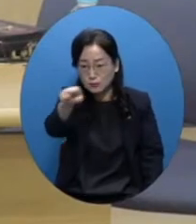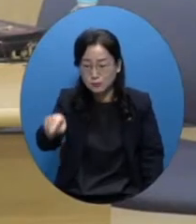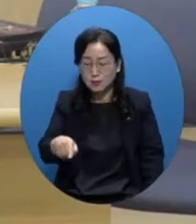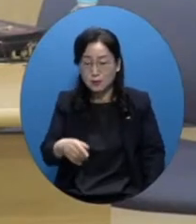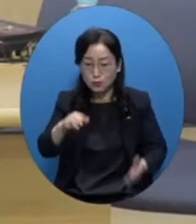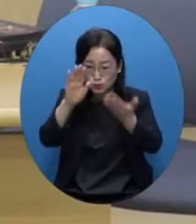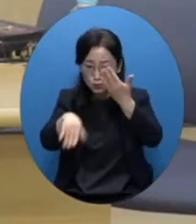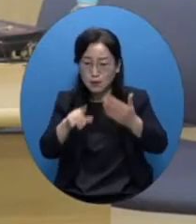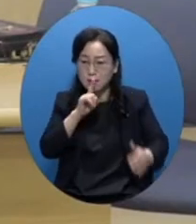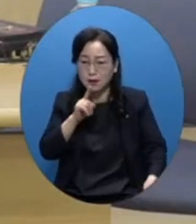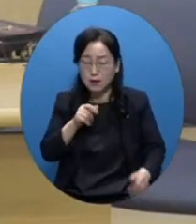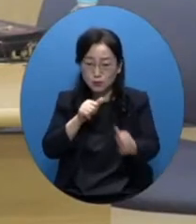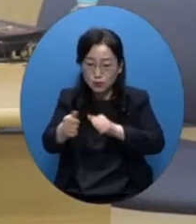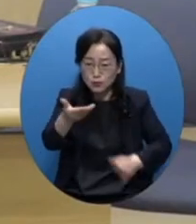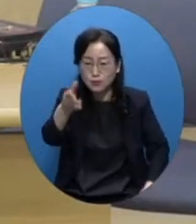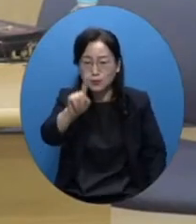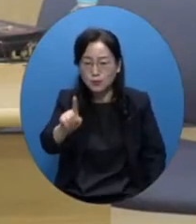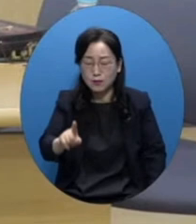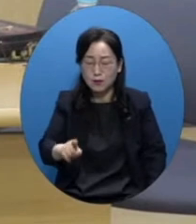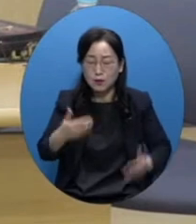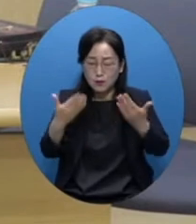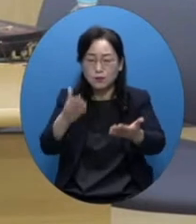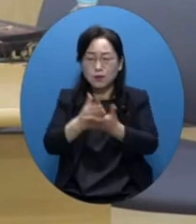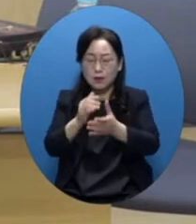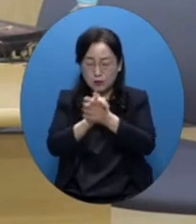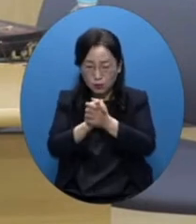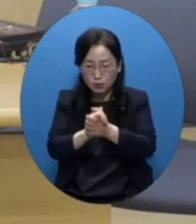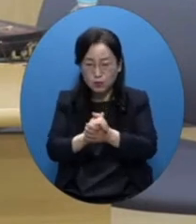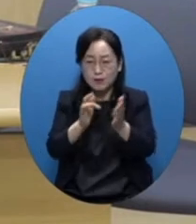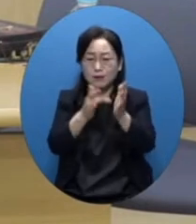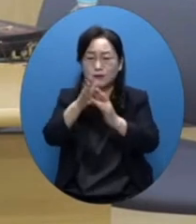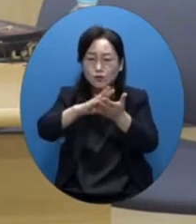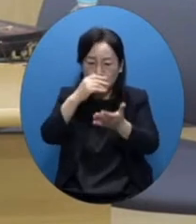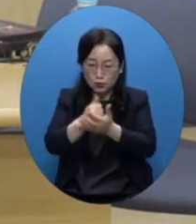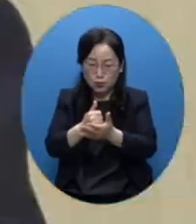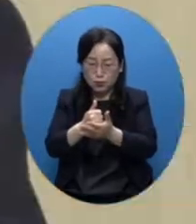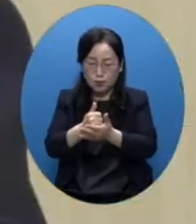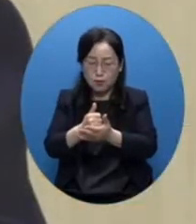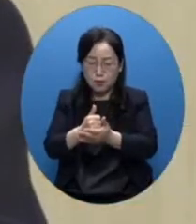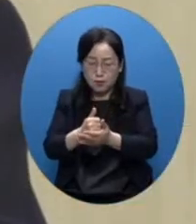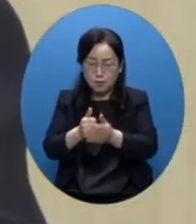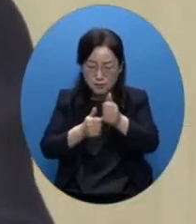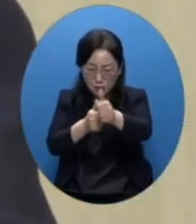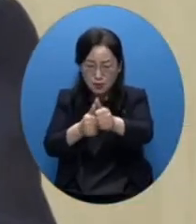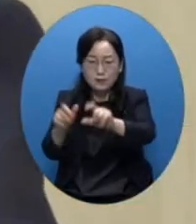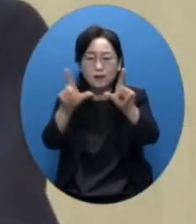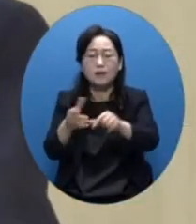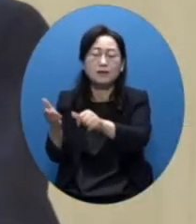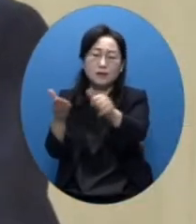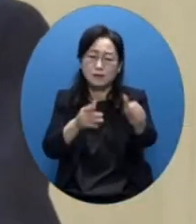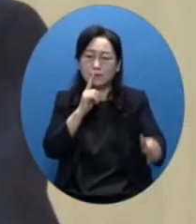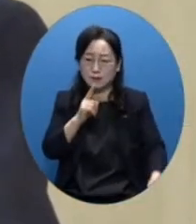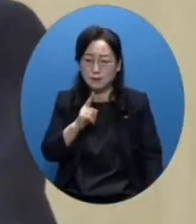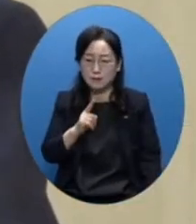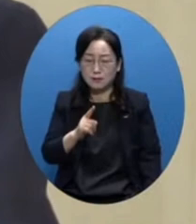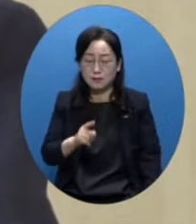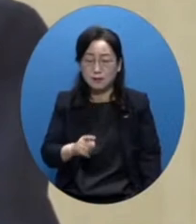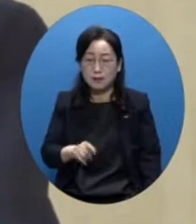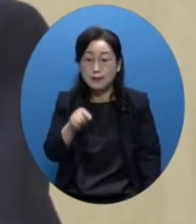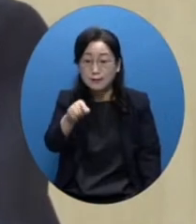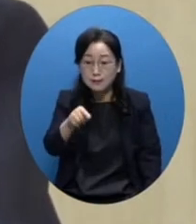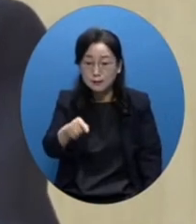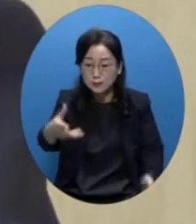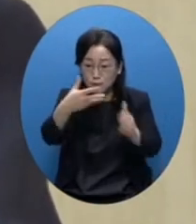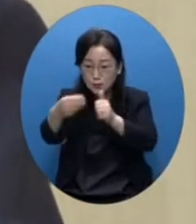공부하며 예수 그리스도의 부 뜰에 살라 예 강조했습니다 이나 전한 메시지는